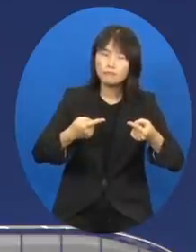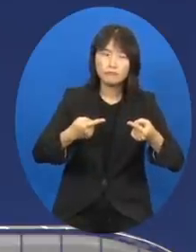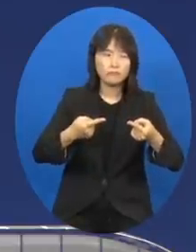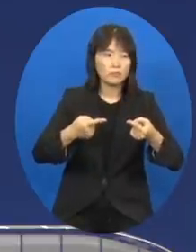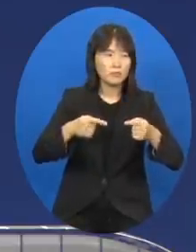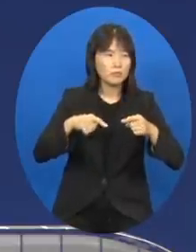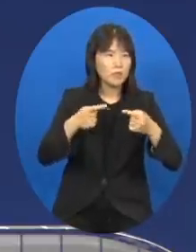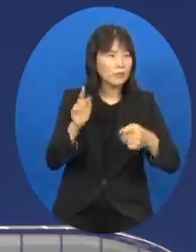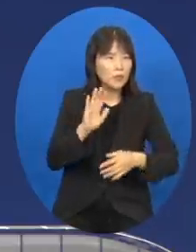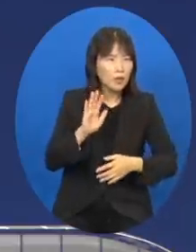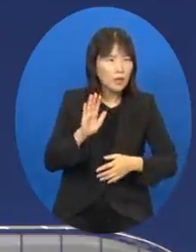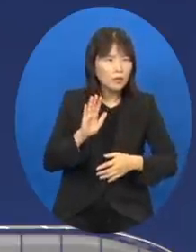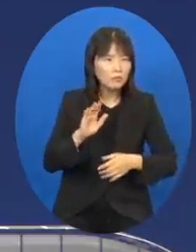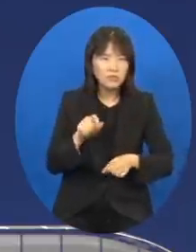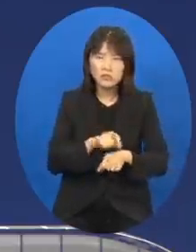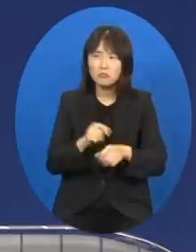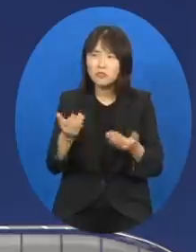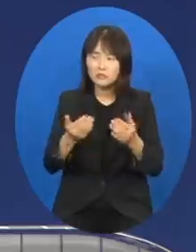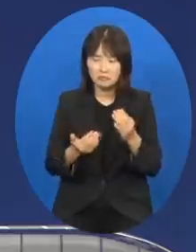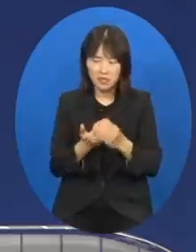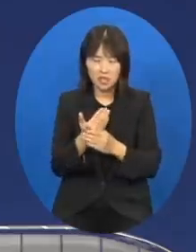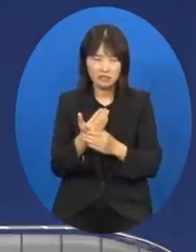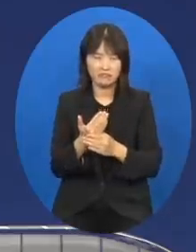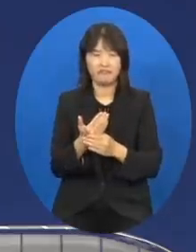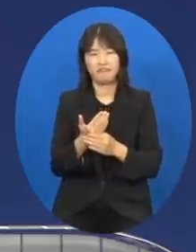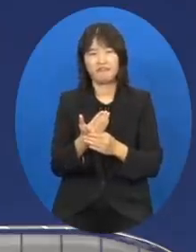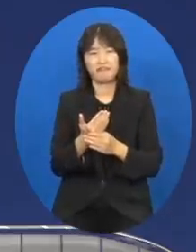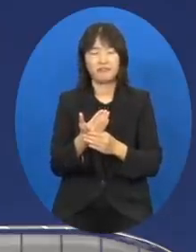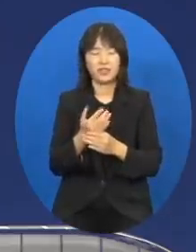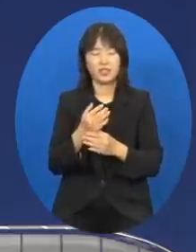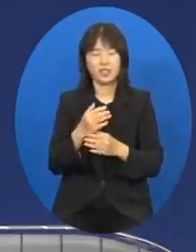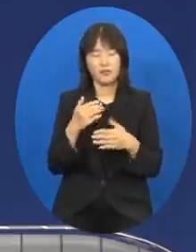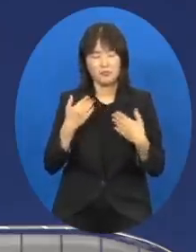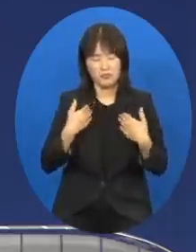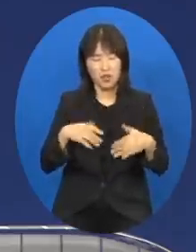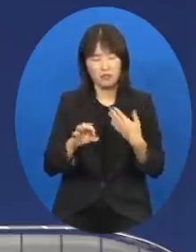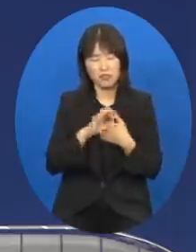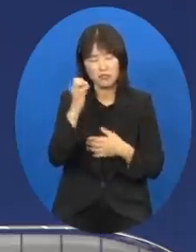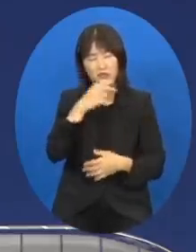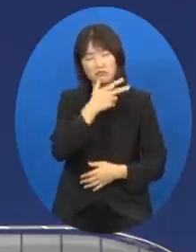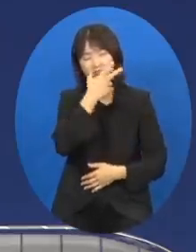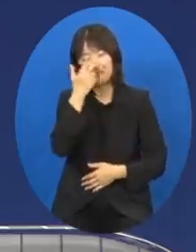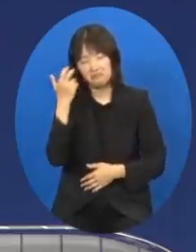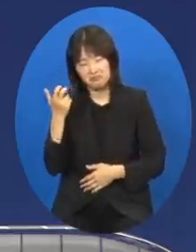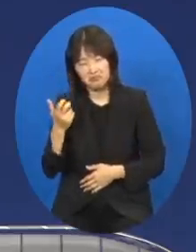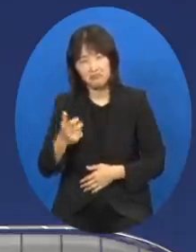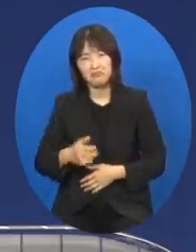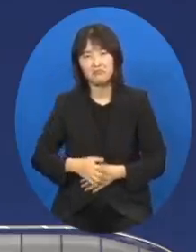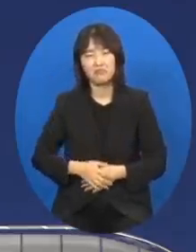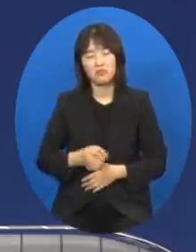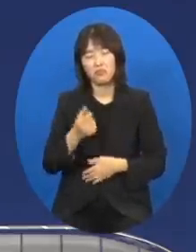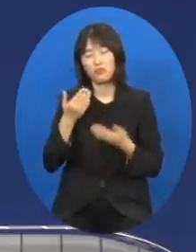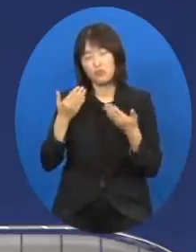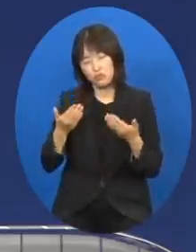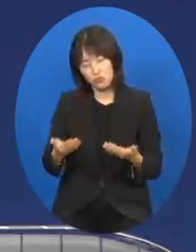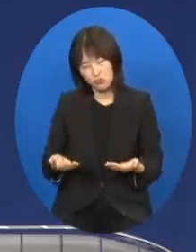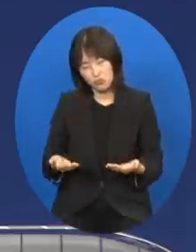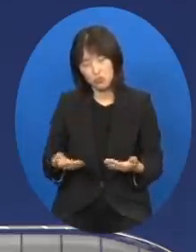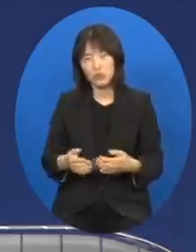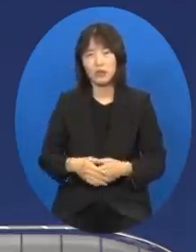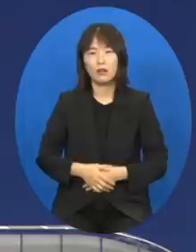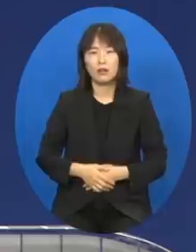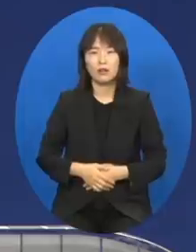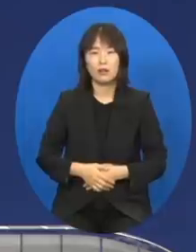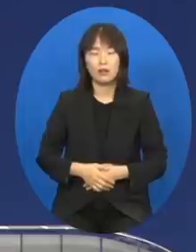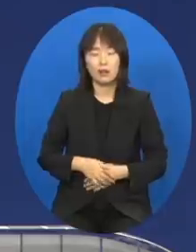뭐 특별한 일이 있겠어? 너무 피곤하면 그냥 잠이나 자고 좀 쉬기도 하고,